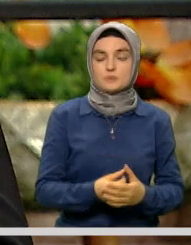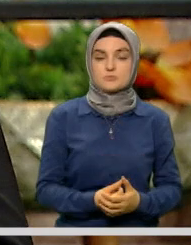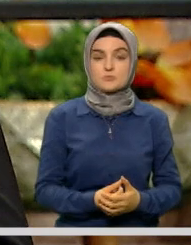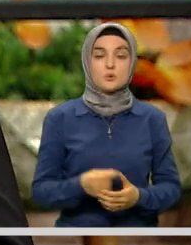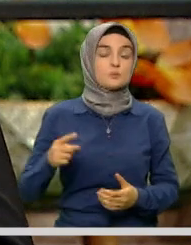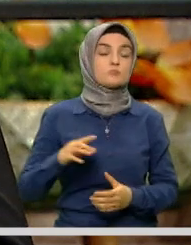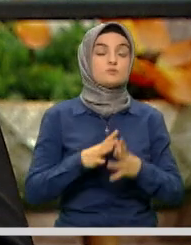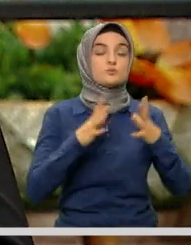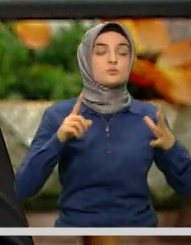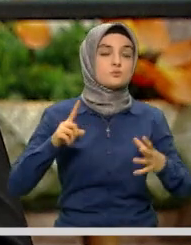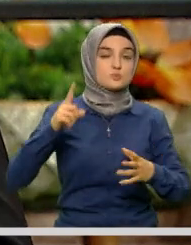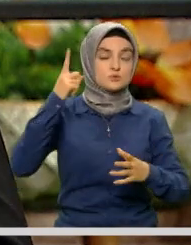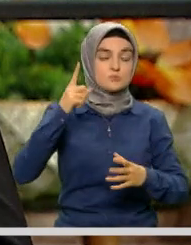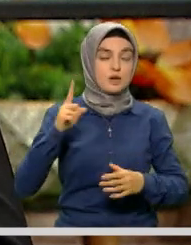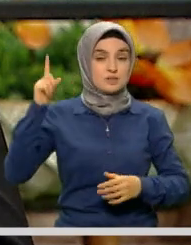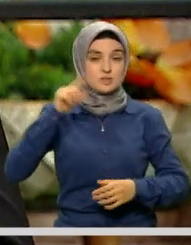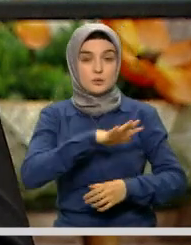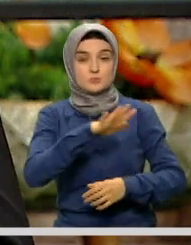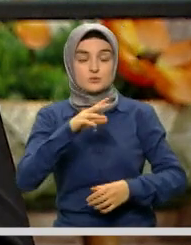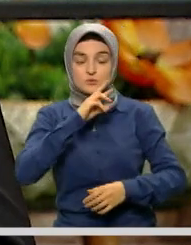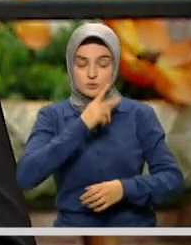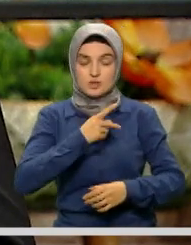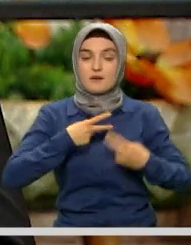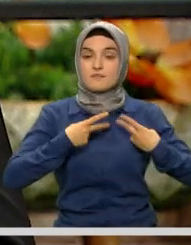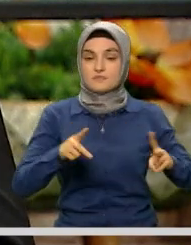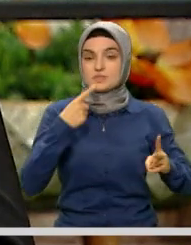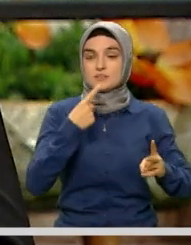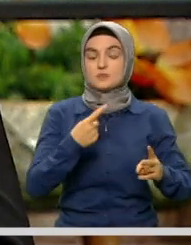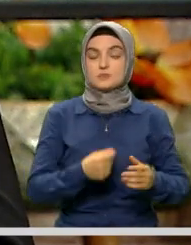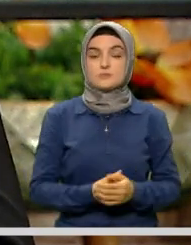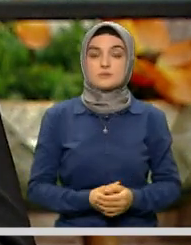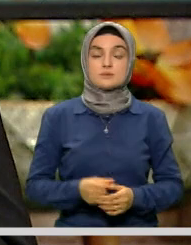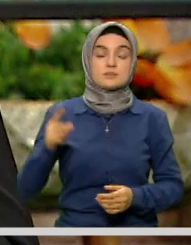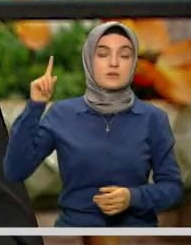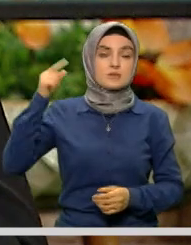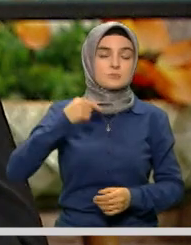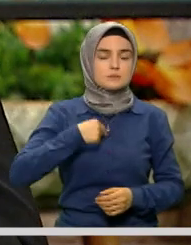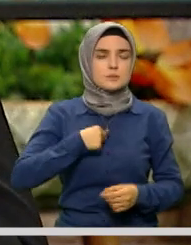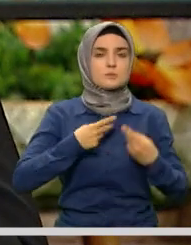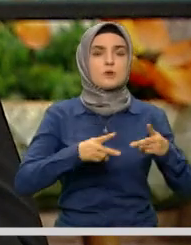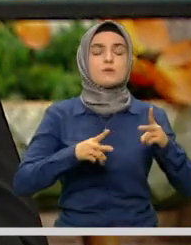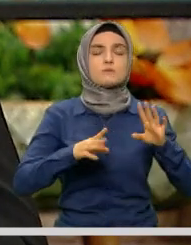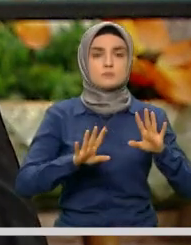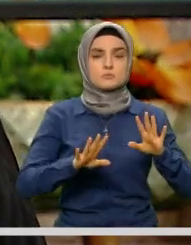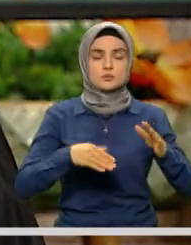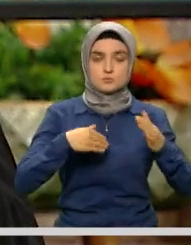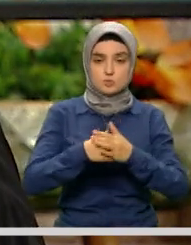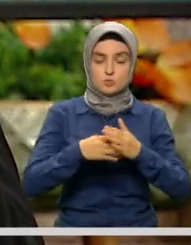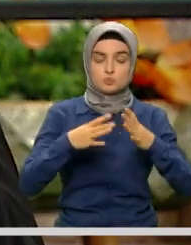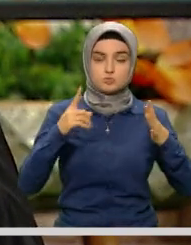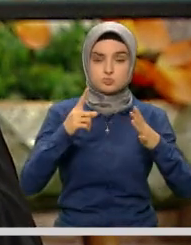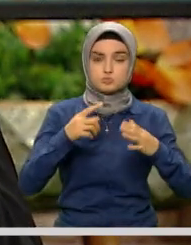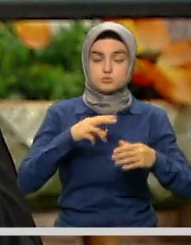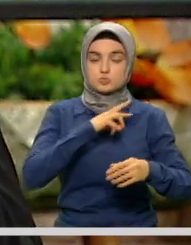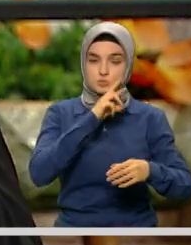ki Allah bütün günahları affedecek. Yani Allah'ın günahımı benim affetmeyeceği kadar büyük bir günah işledim